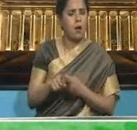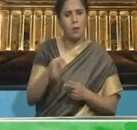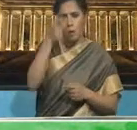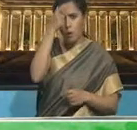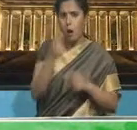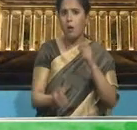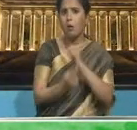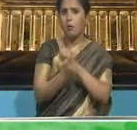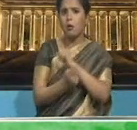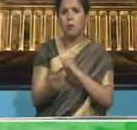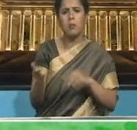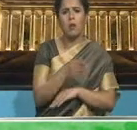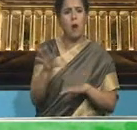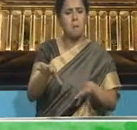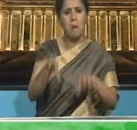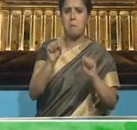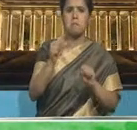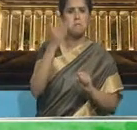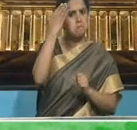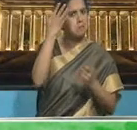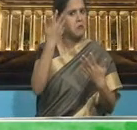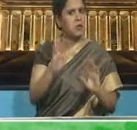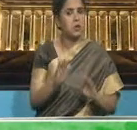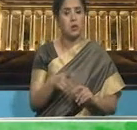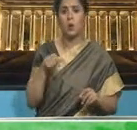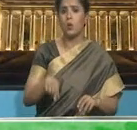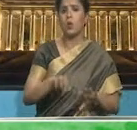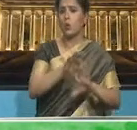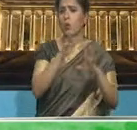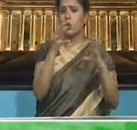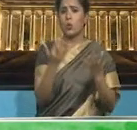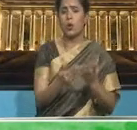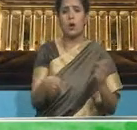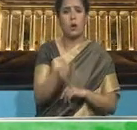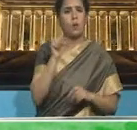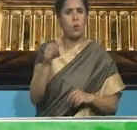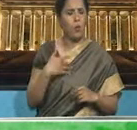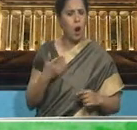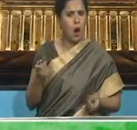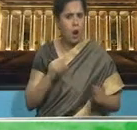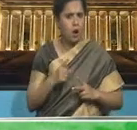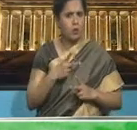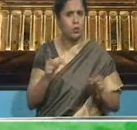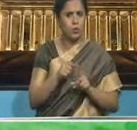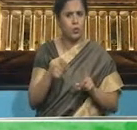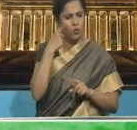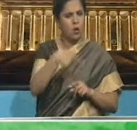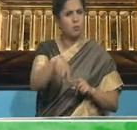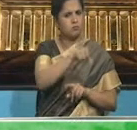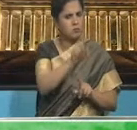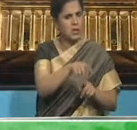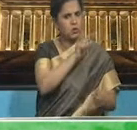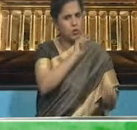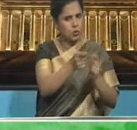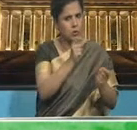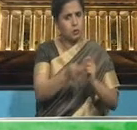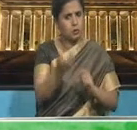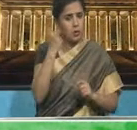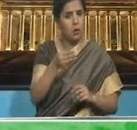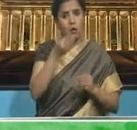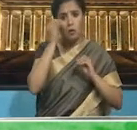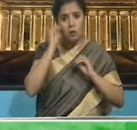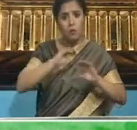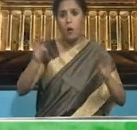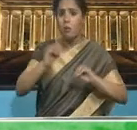को पहले ही भांप लिया था और दुनिया को अपने तौर तरीकों को सुधारने के लिए सचेत कर